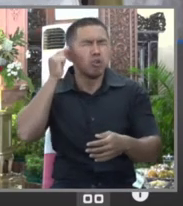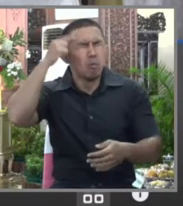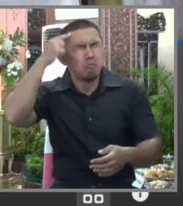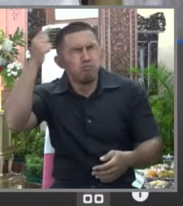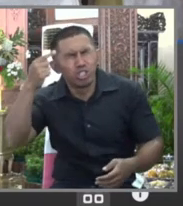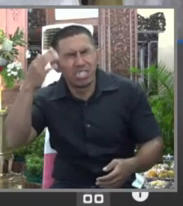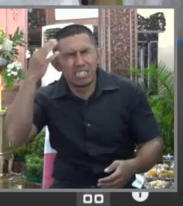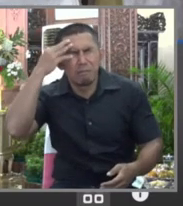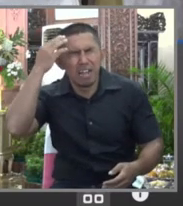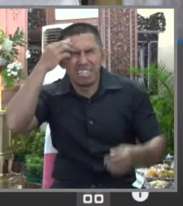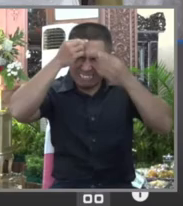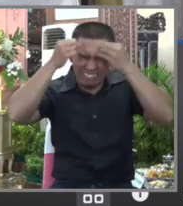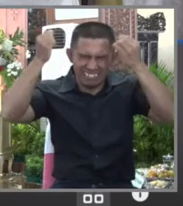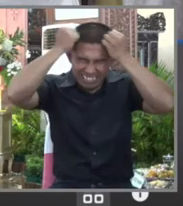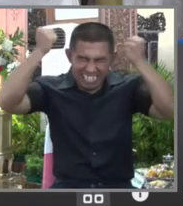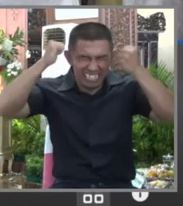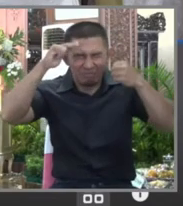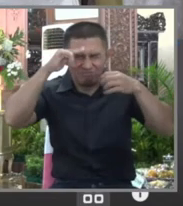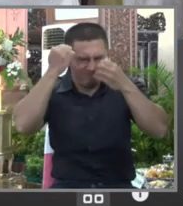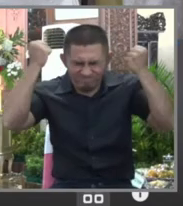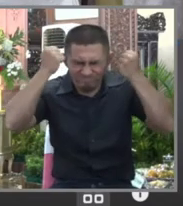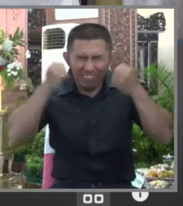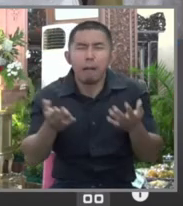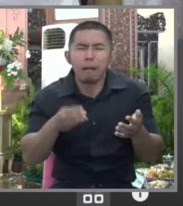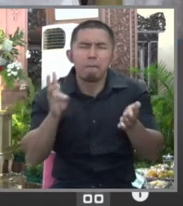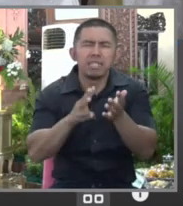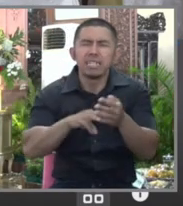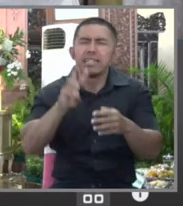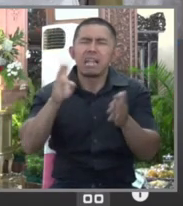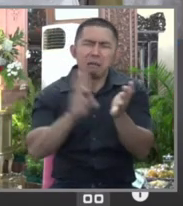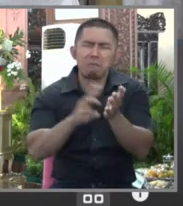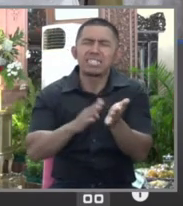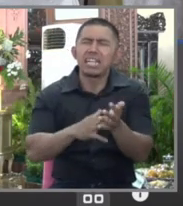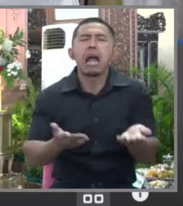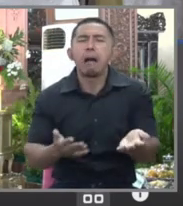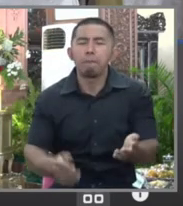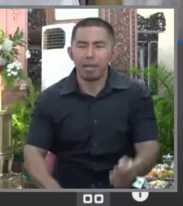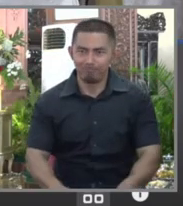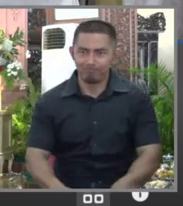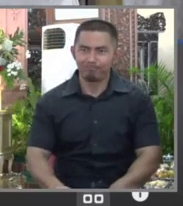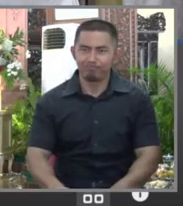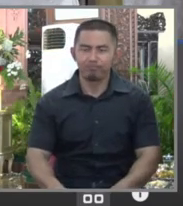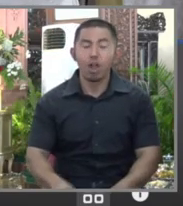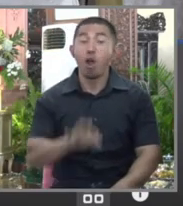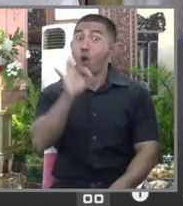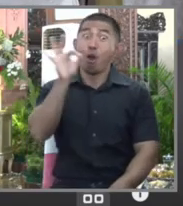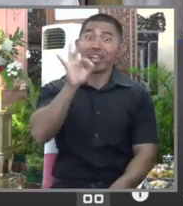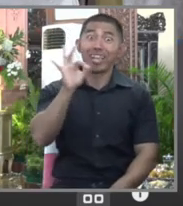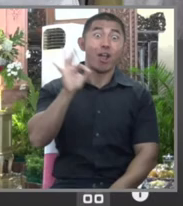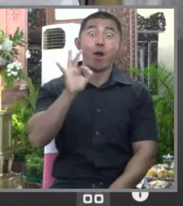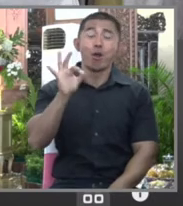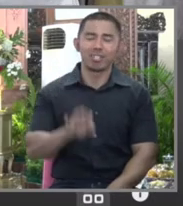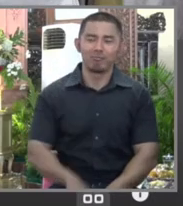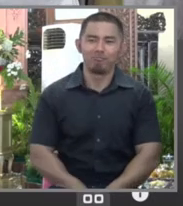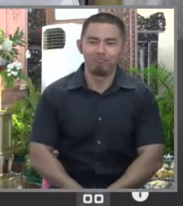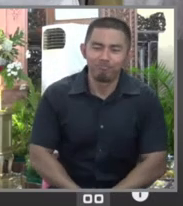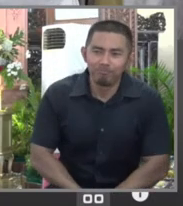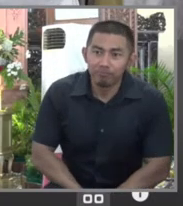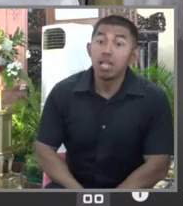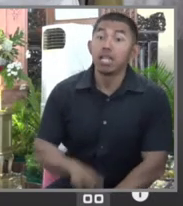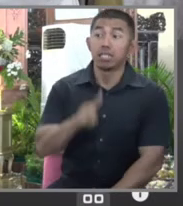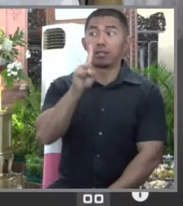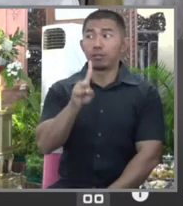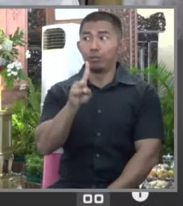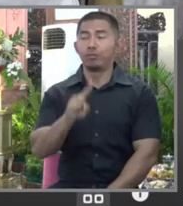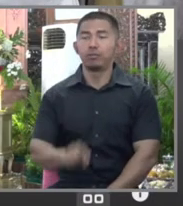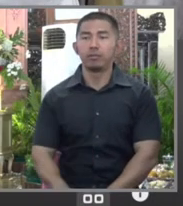kepalanya harus diikat seperti itu apa tiga saja ya Pak gih yang